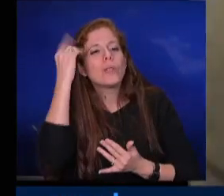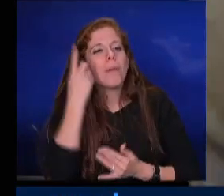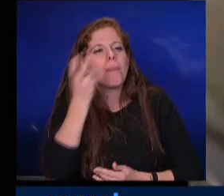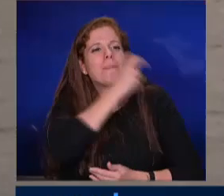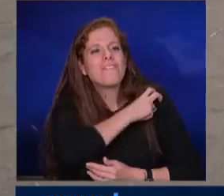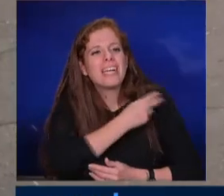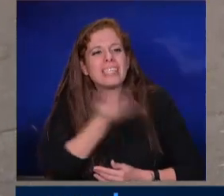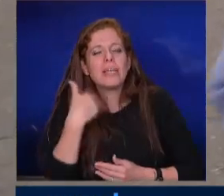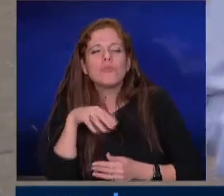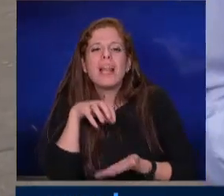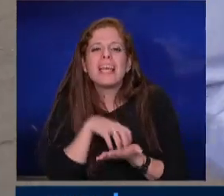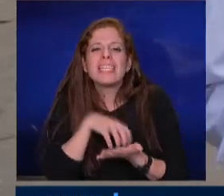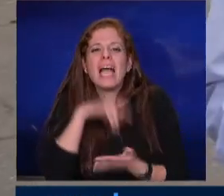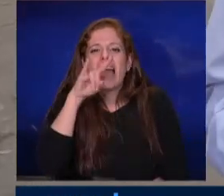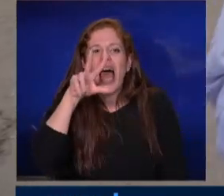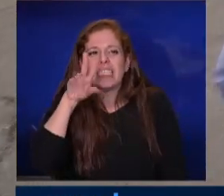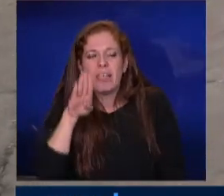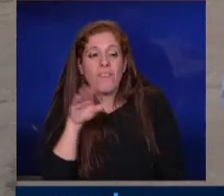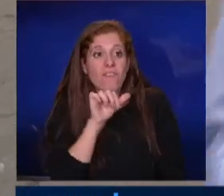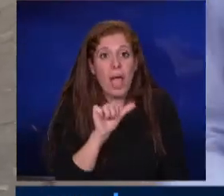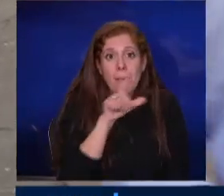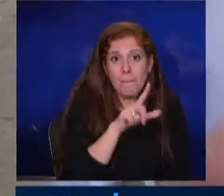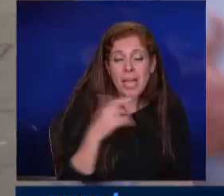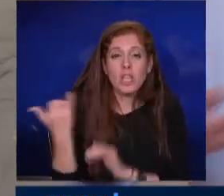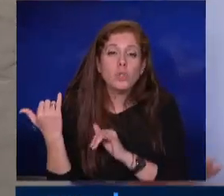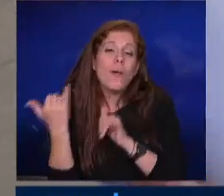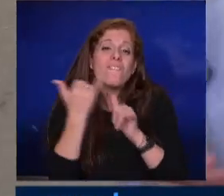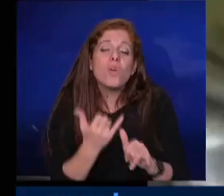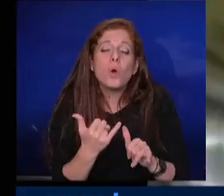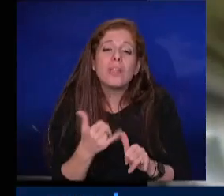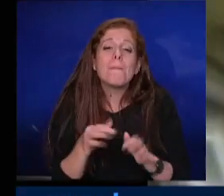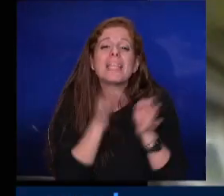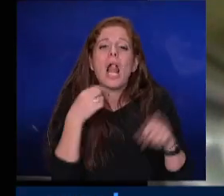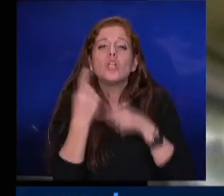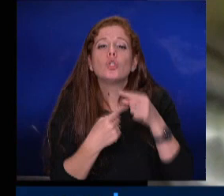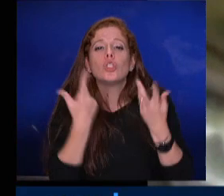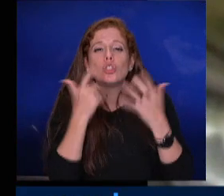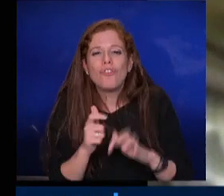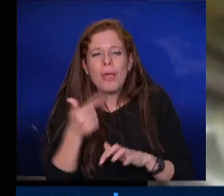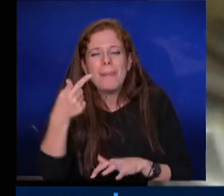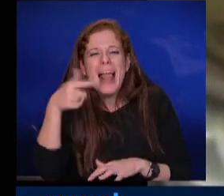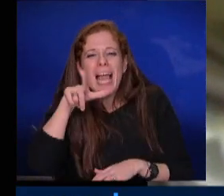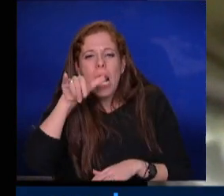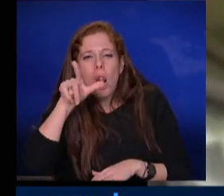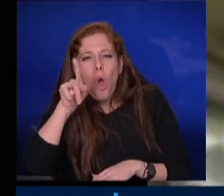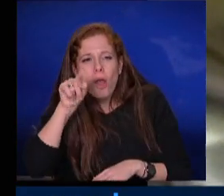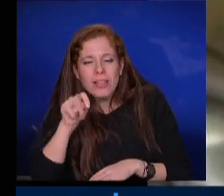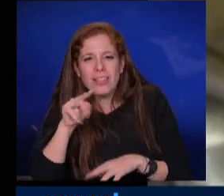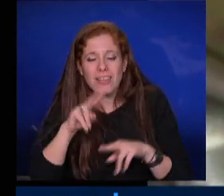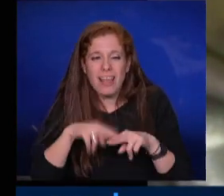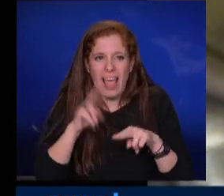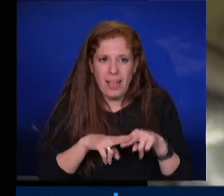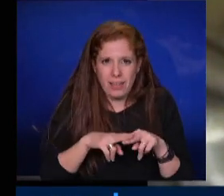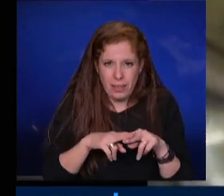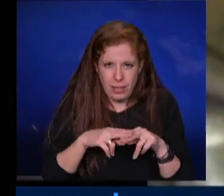יחידת חצב, אפרים לפיד, שהביא אותה לגלילות בתחילת שנות ה-70 אחרי מלחמת יום הכיפורים. המאמץ שהוא היום